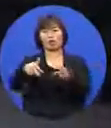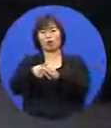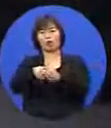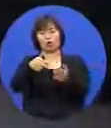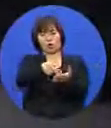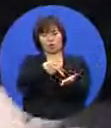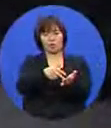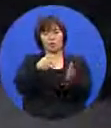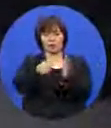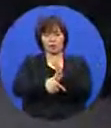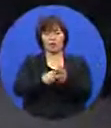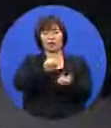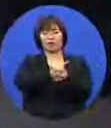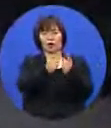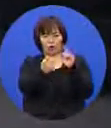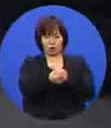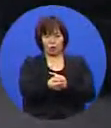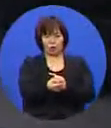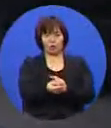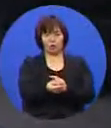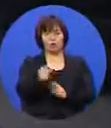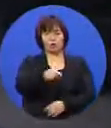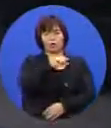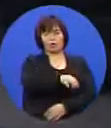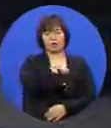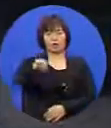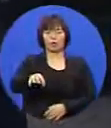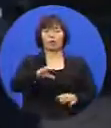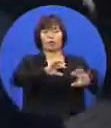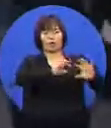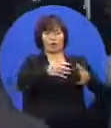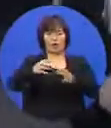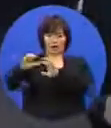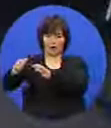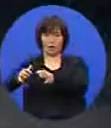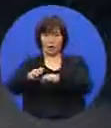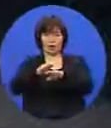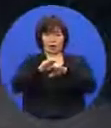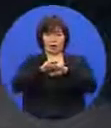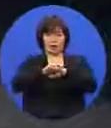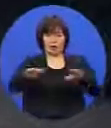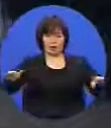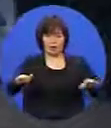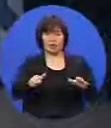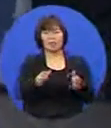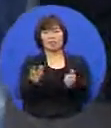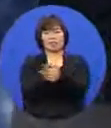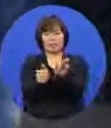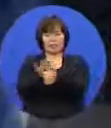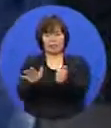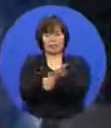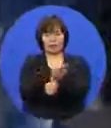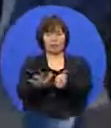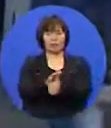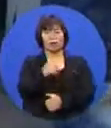차원에서 서로가 이 나라와 나라 사이를 친절하고